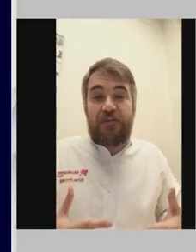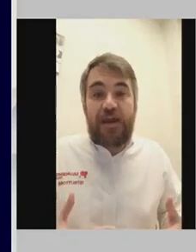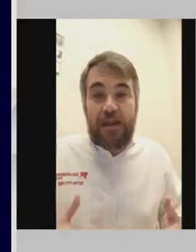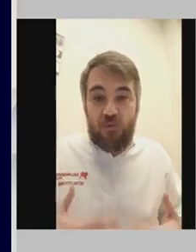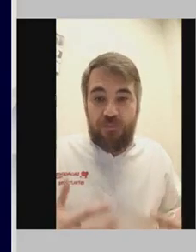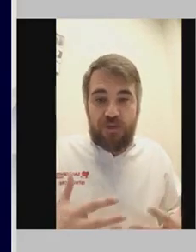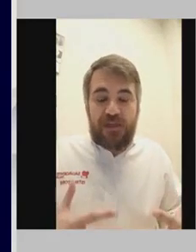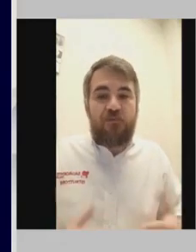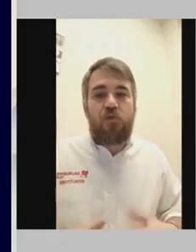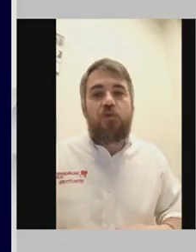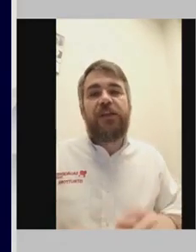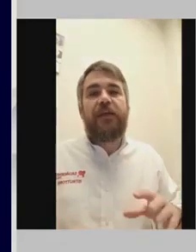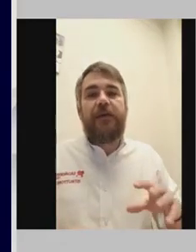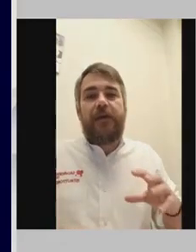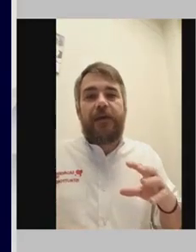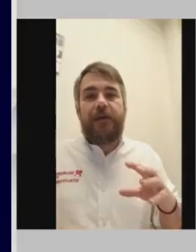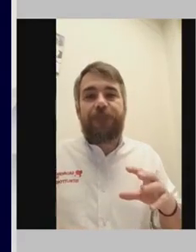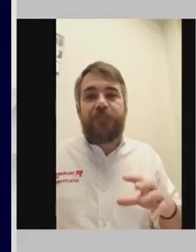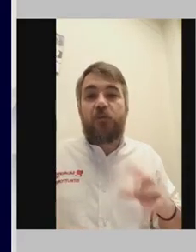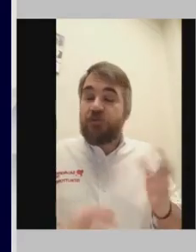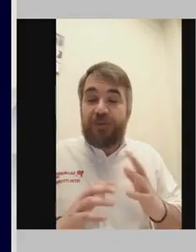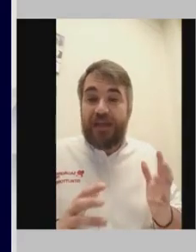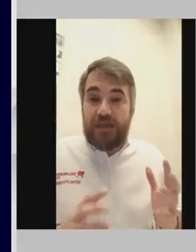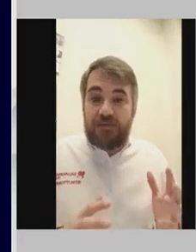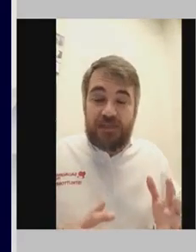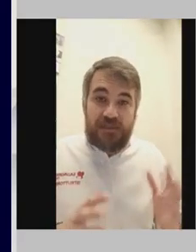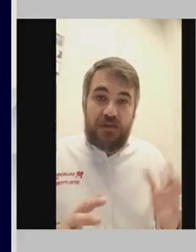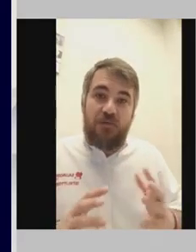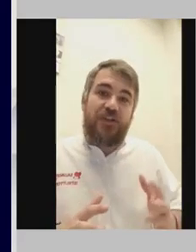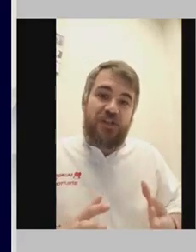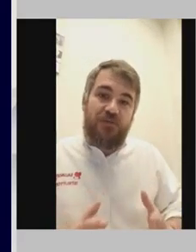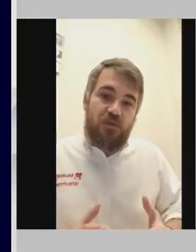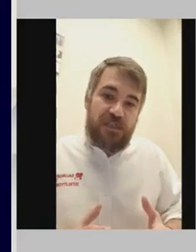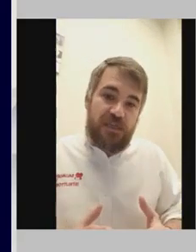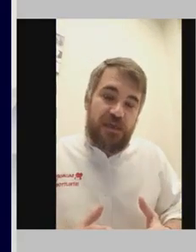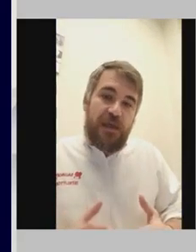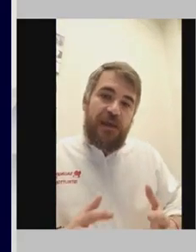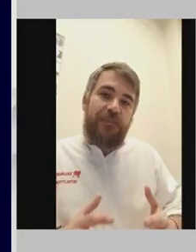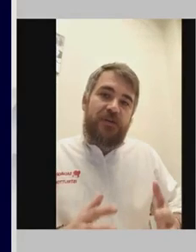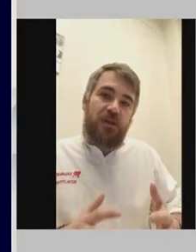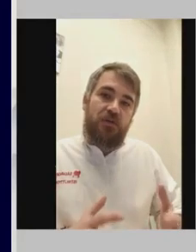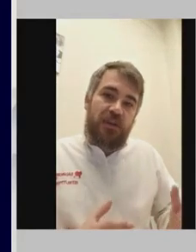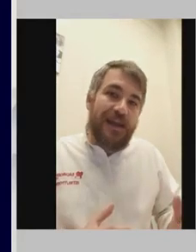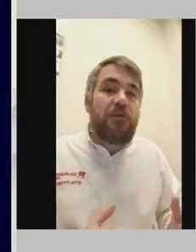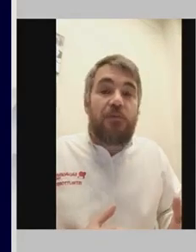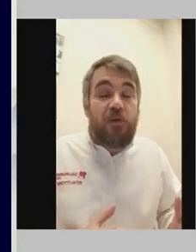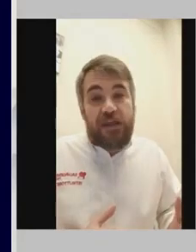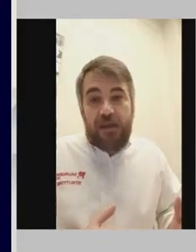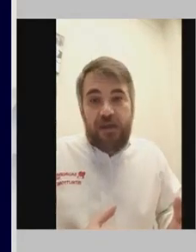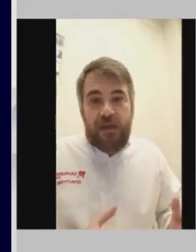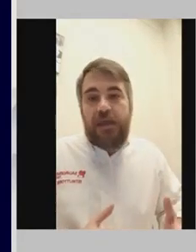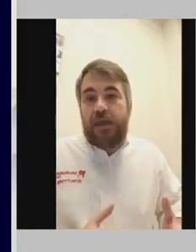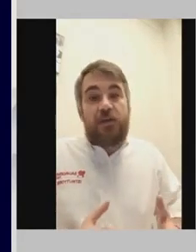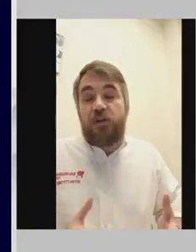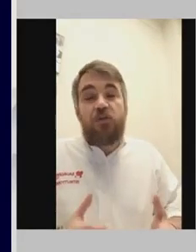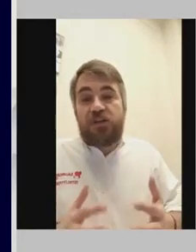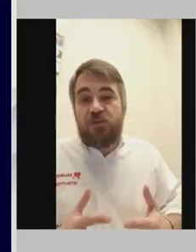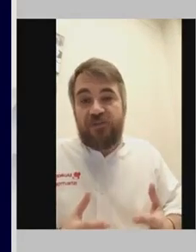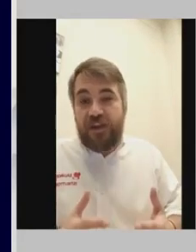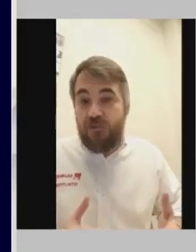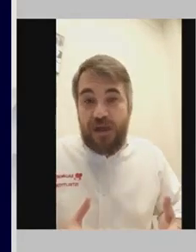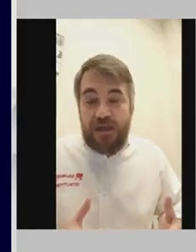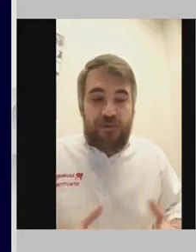decidesse di fare un po' di lavoro. Quindi questo perché se non facciamo così le persone continueranno a morire e noi